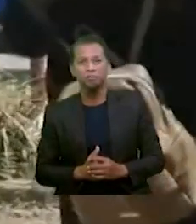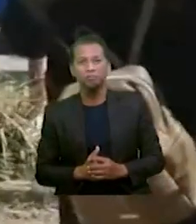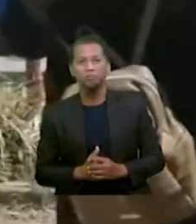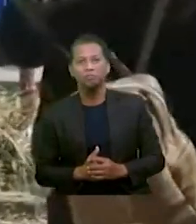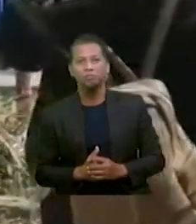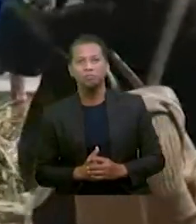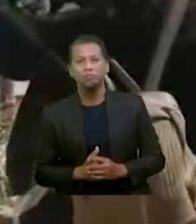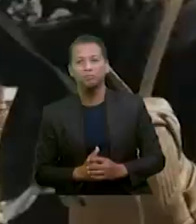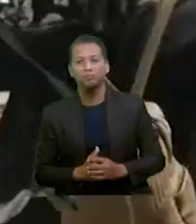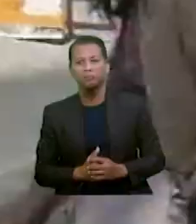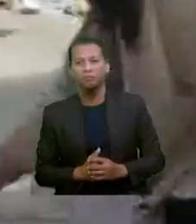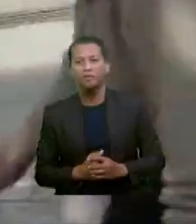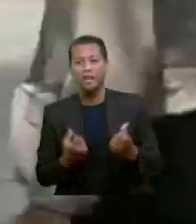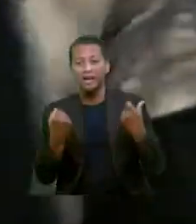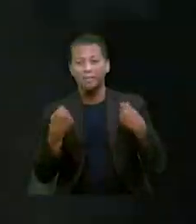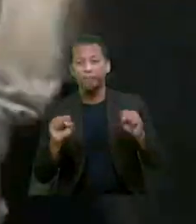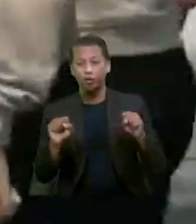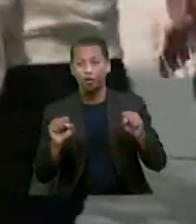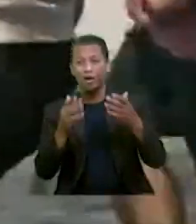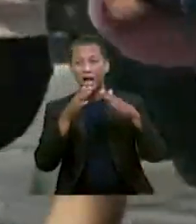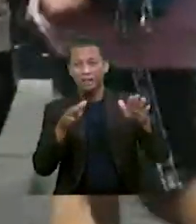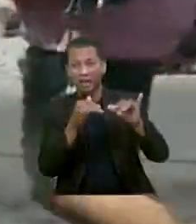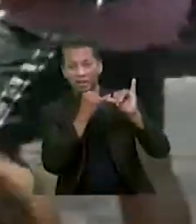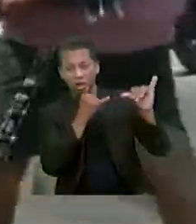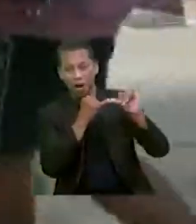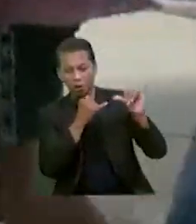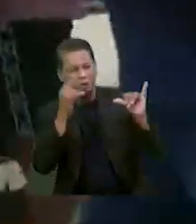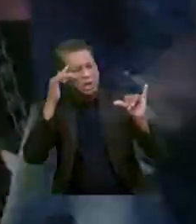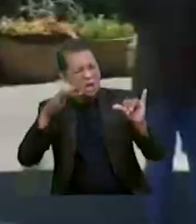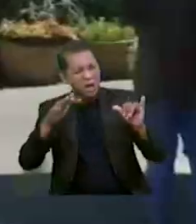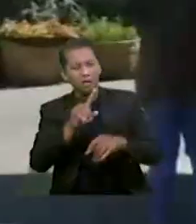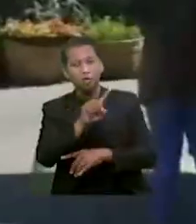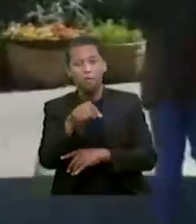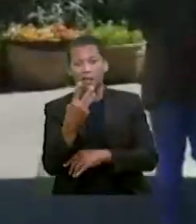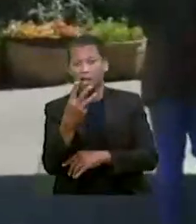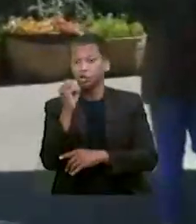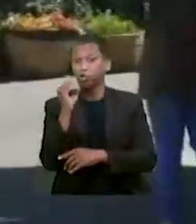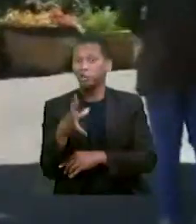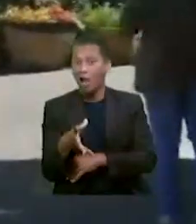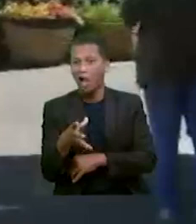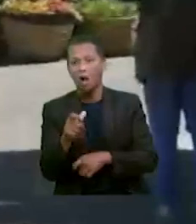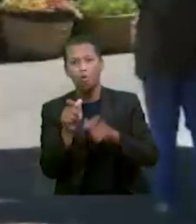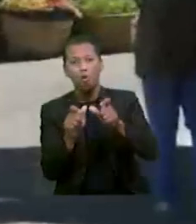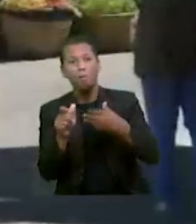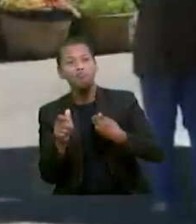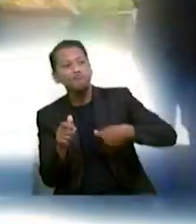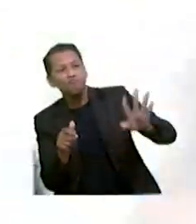Sepanjang libur Natal dan Tahun Baru kali ini diperkirakan sebanyak 1,3 juta wisatawan akan berlibur di Bandung dan sekitarnya.